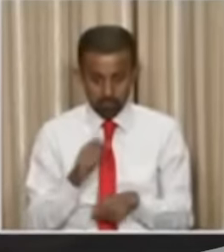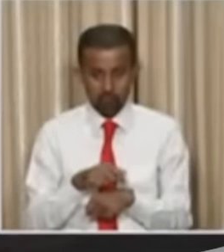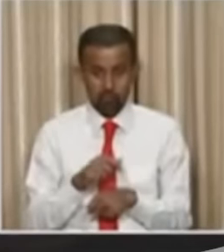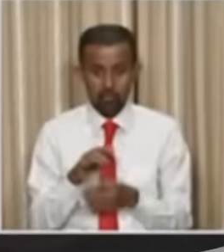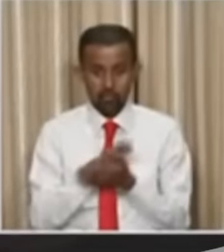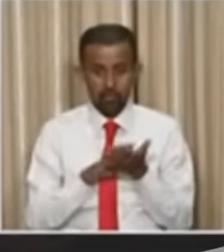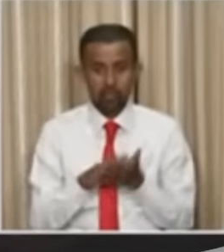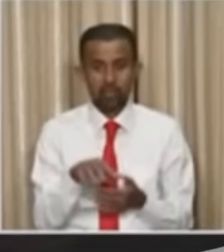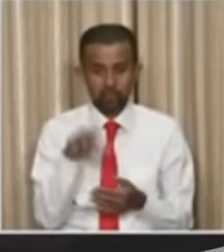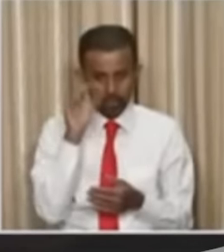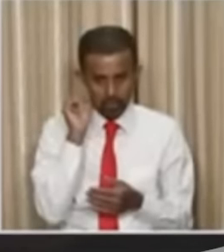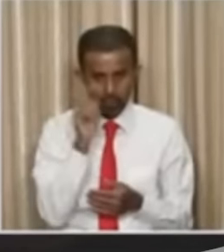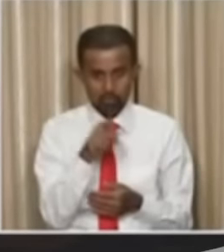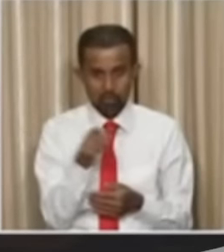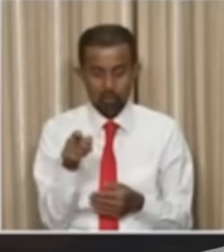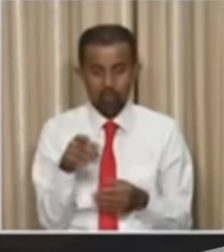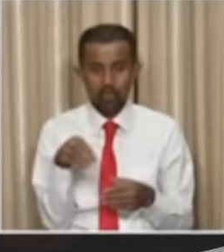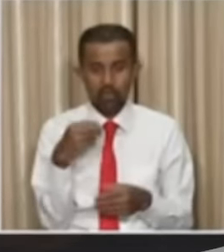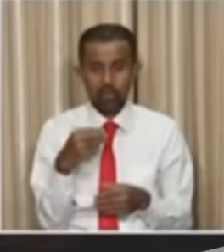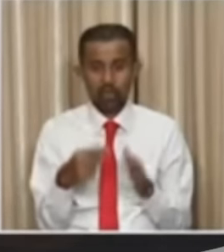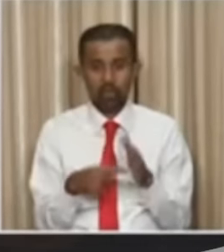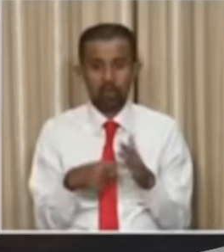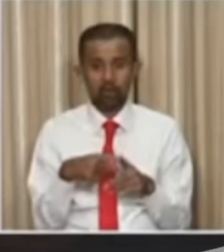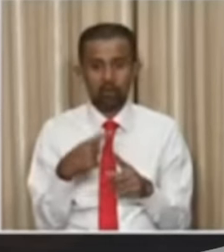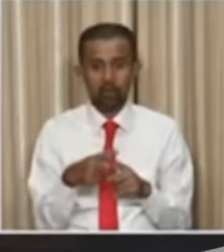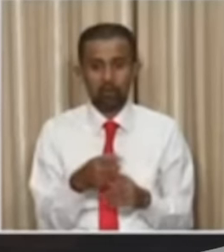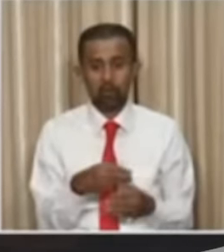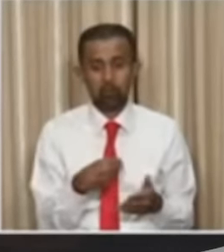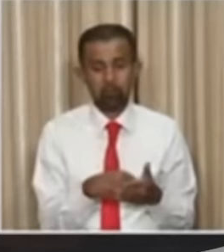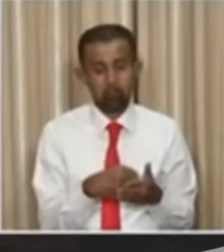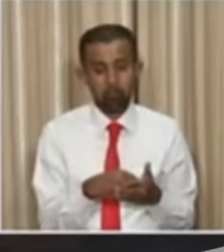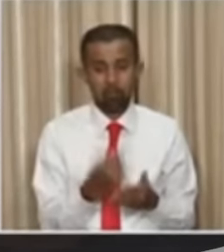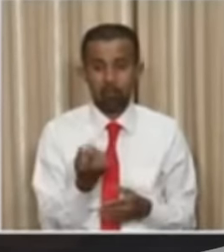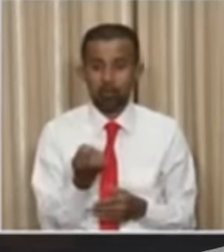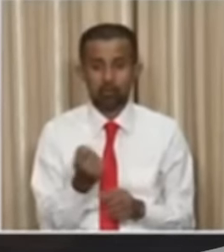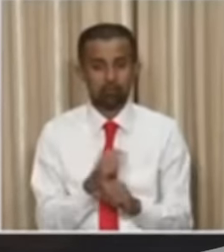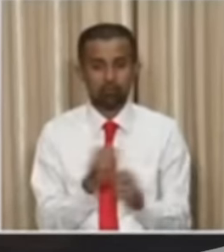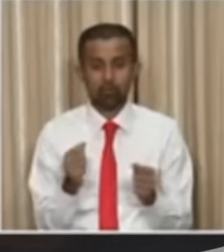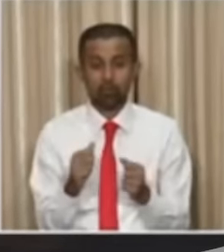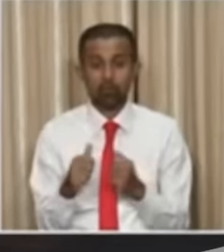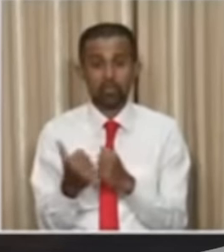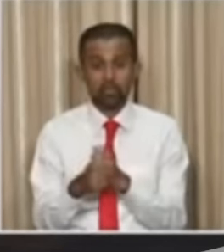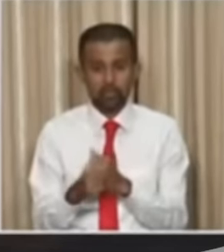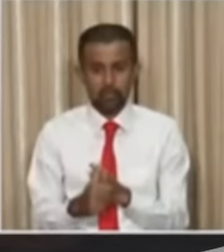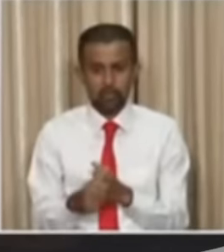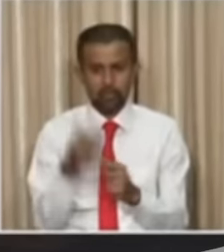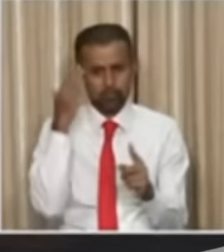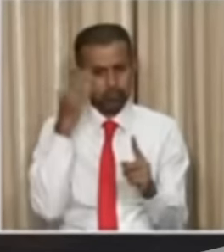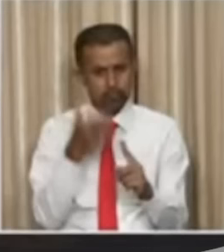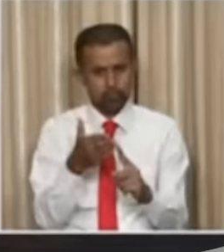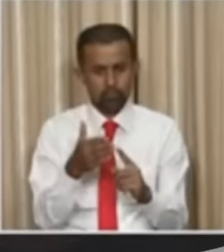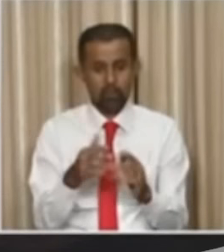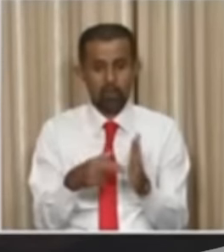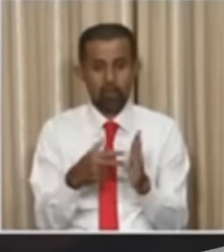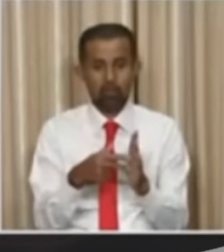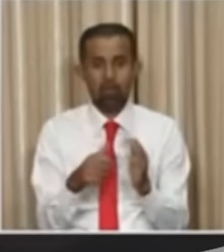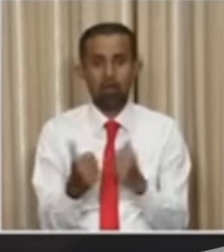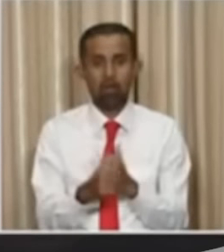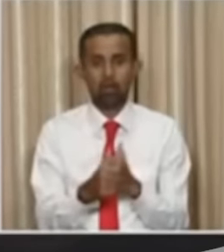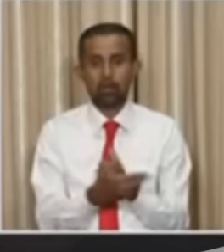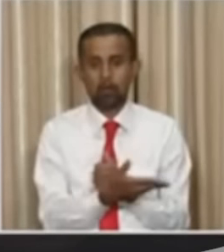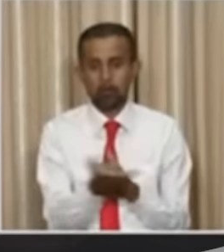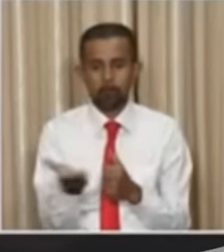අරගෙන මේ ණය මත බදු මත යැපෙන ආර්ථිකයේ වෙනුවට නිෂ්පාදනයේ මත පදනම් වෙන ආර්ථිකයක් ගොඩනගන්න මේ